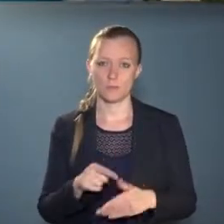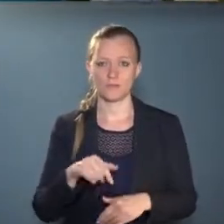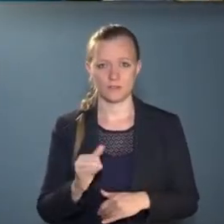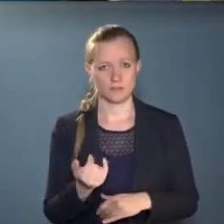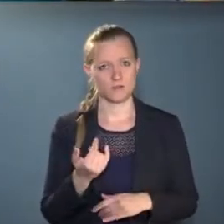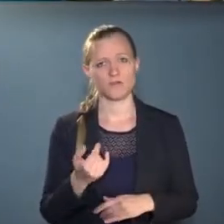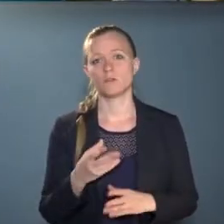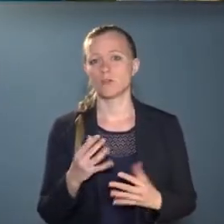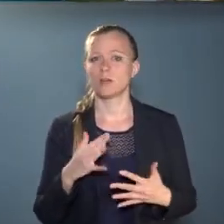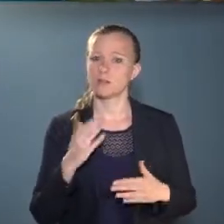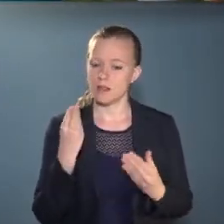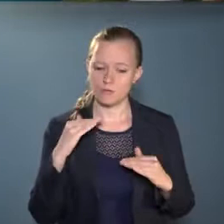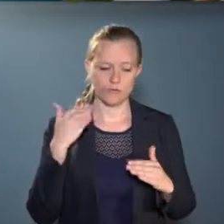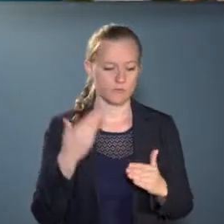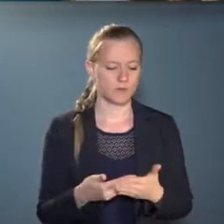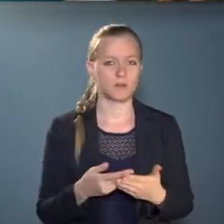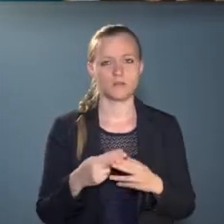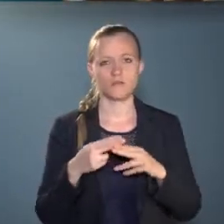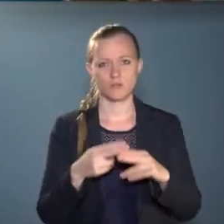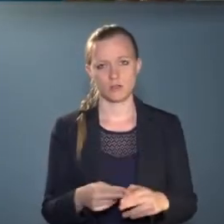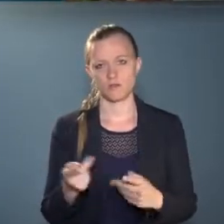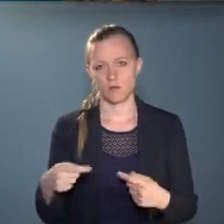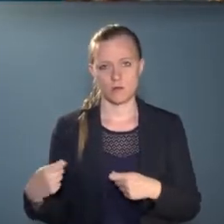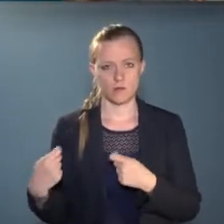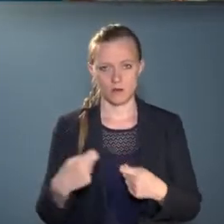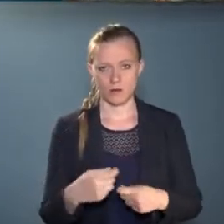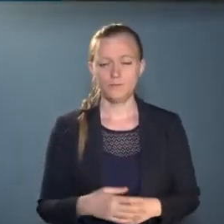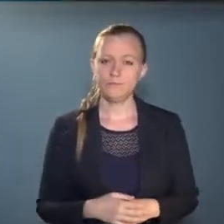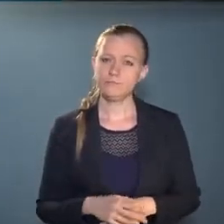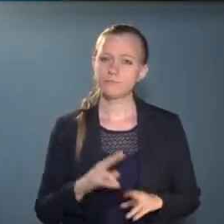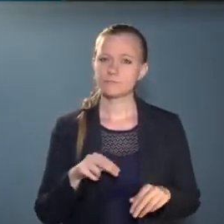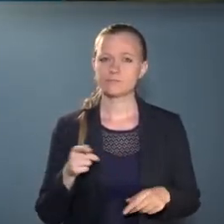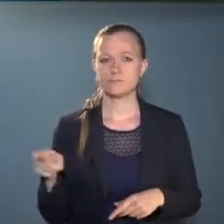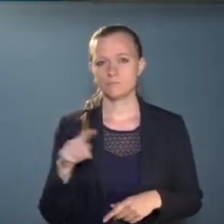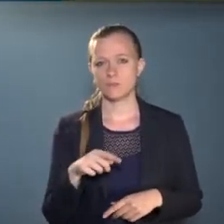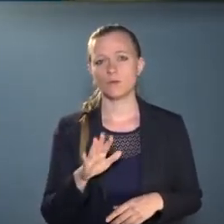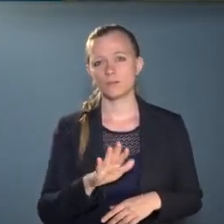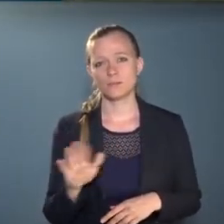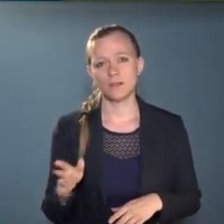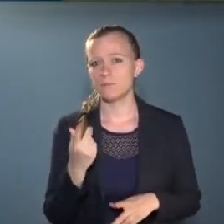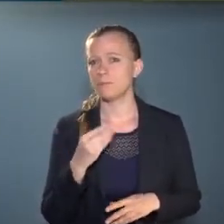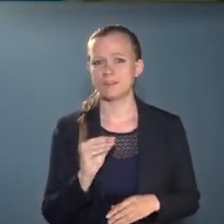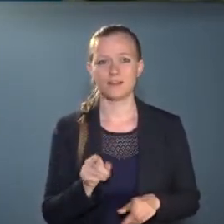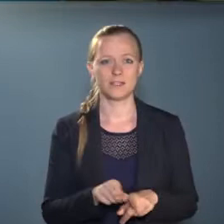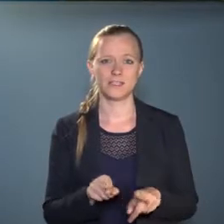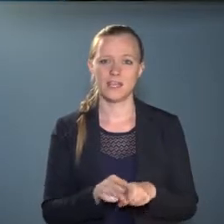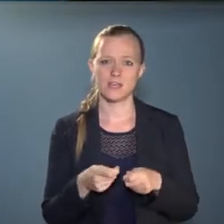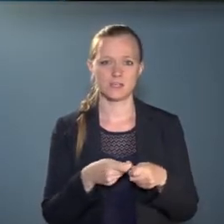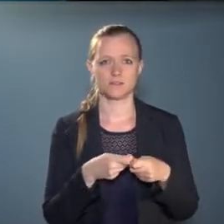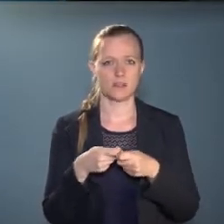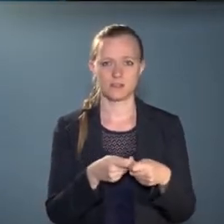nagy elismerés övezi azt a segítséget, amit önök nyújtanak. Tulajdonképpen az önök számára mit jelent egy ilyen